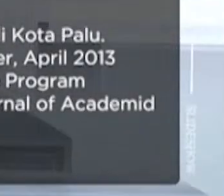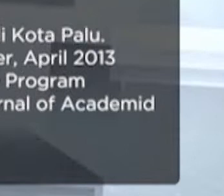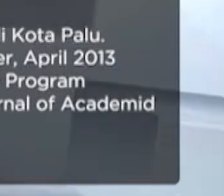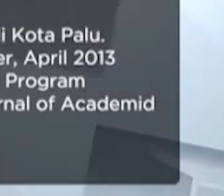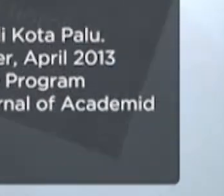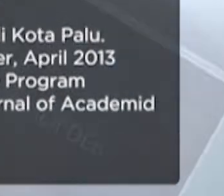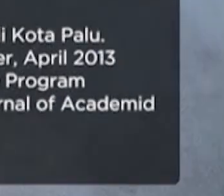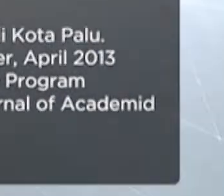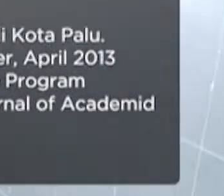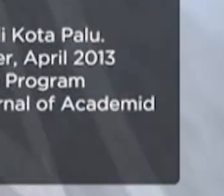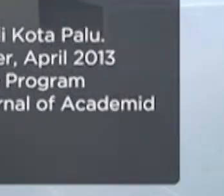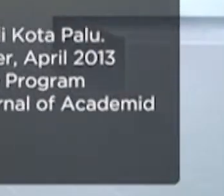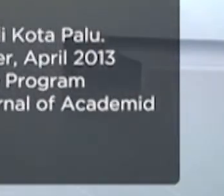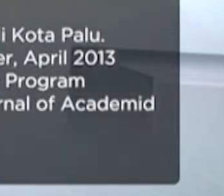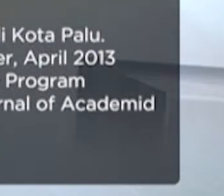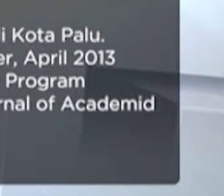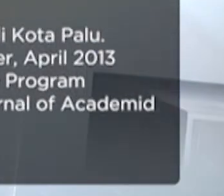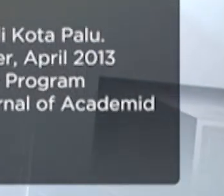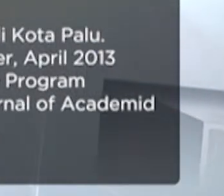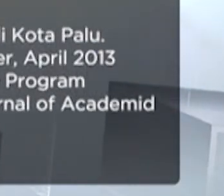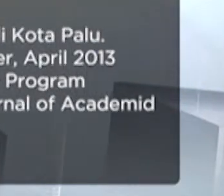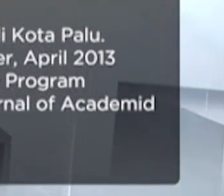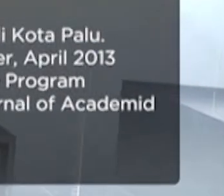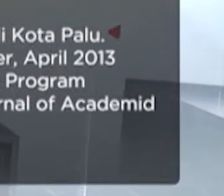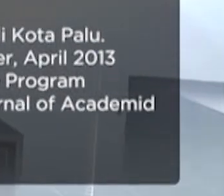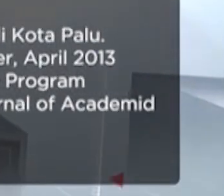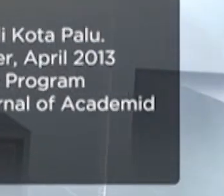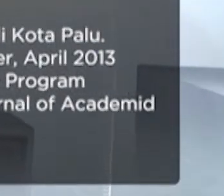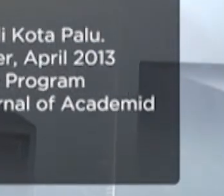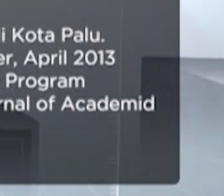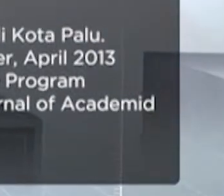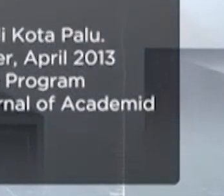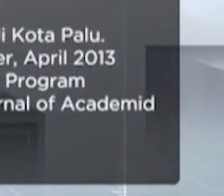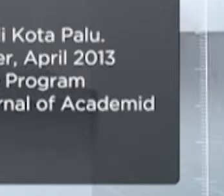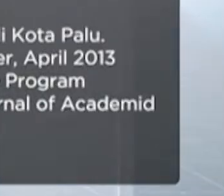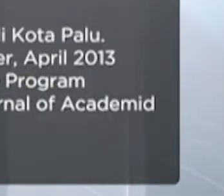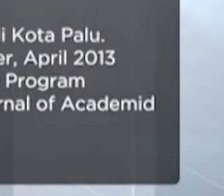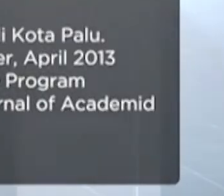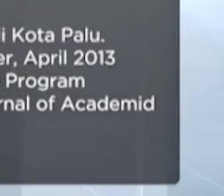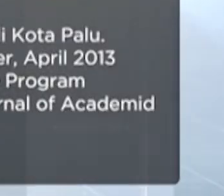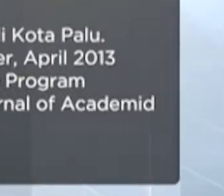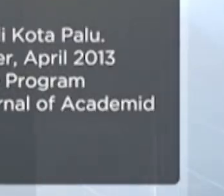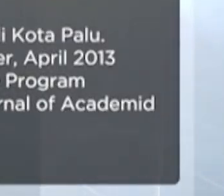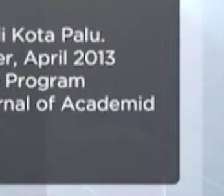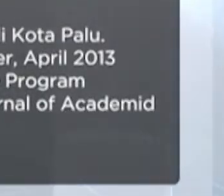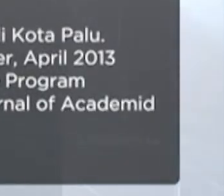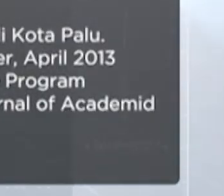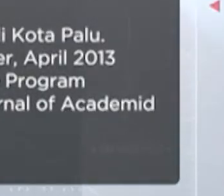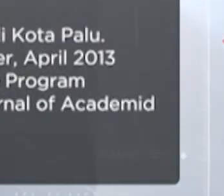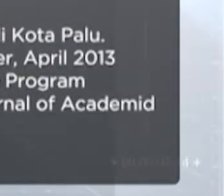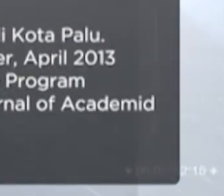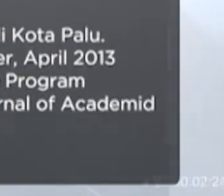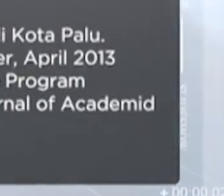Februari 1968. Pernah menjadi sekretaris program studi Magister Pembangunan Wilayah Perdesaan pasca sarjana